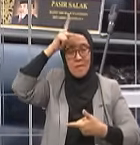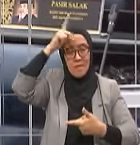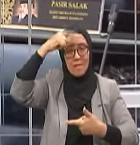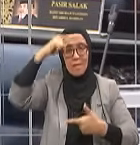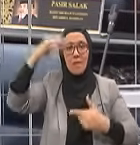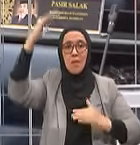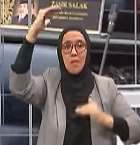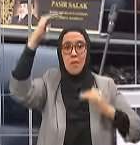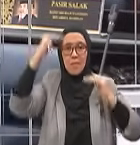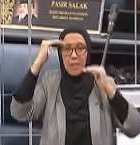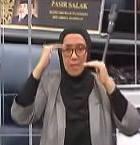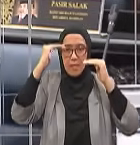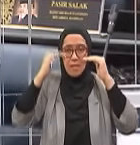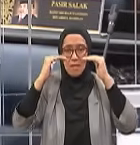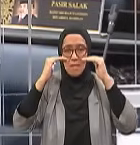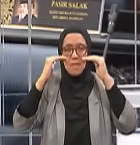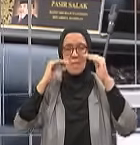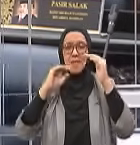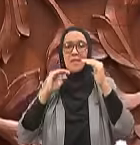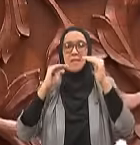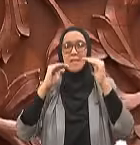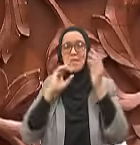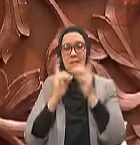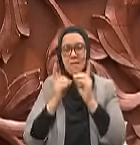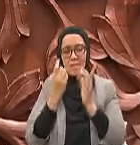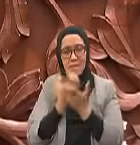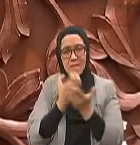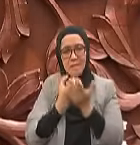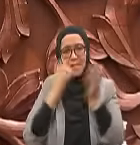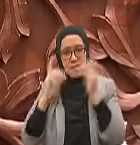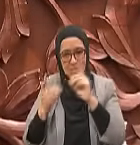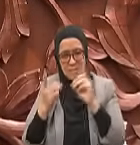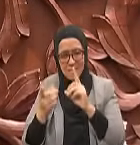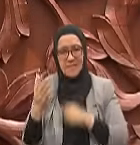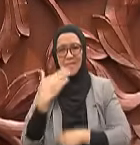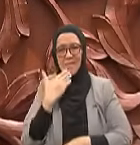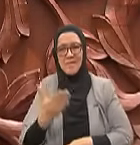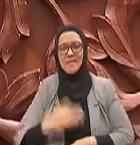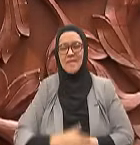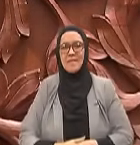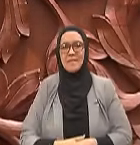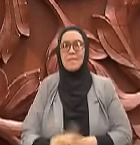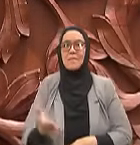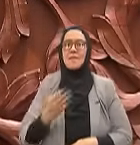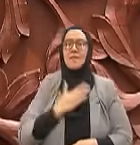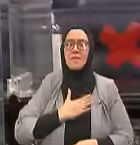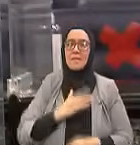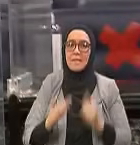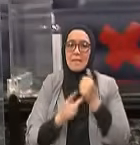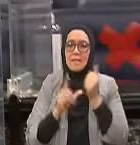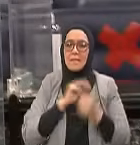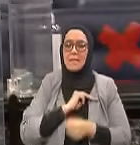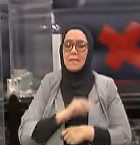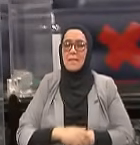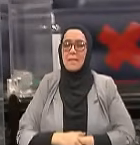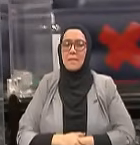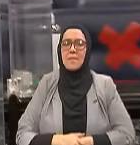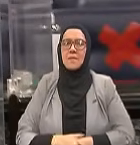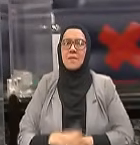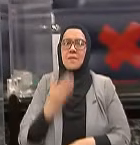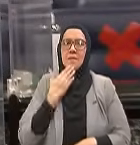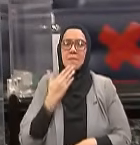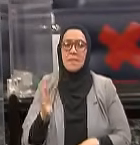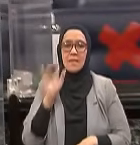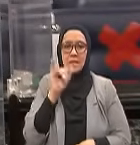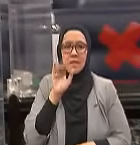jurang ekonomi digital coba kecil base silikon yang memasuki malam menteri mungkin masih